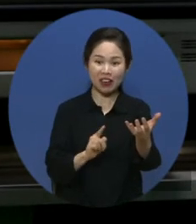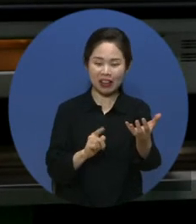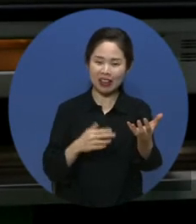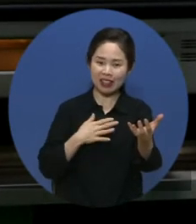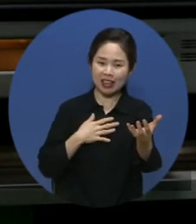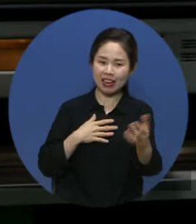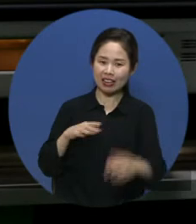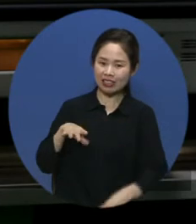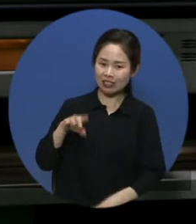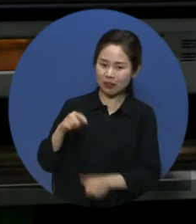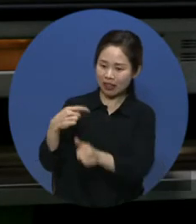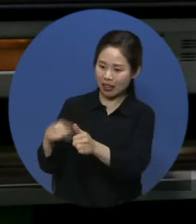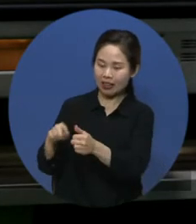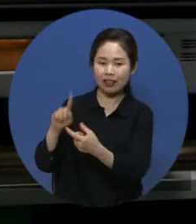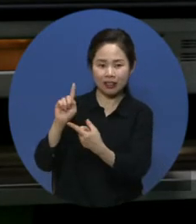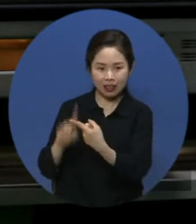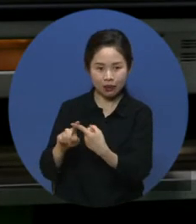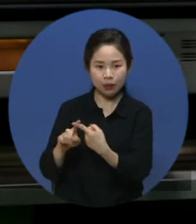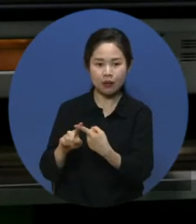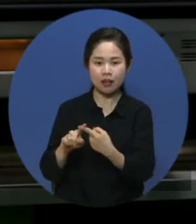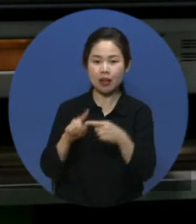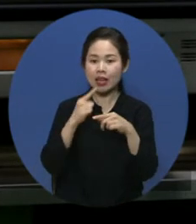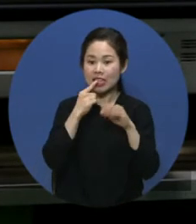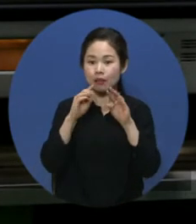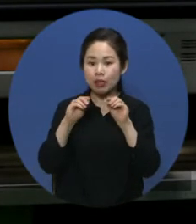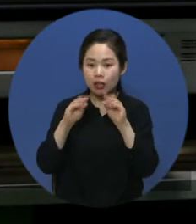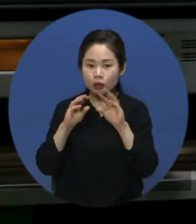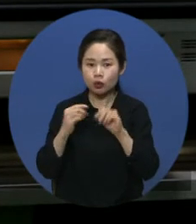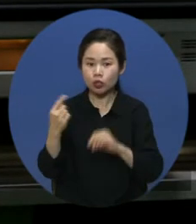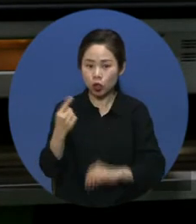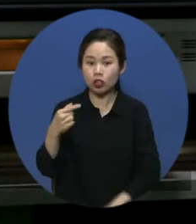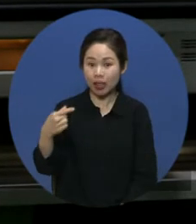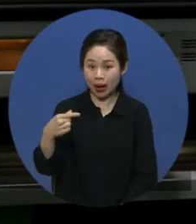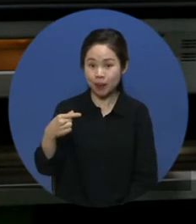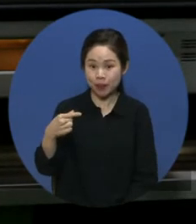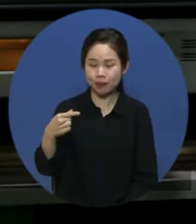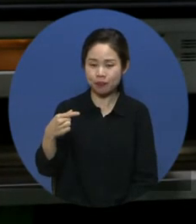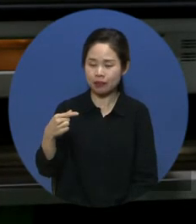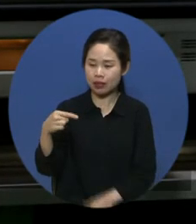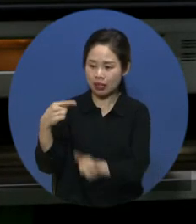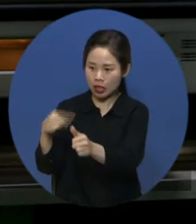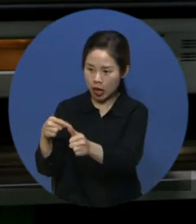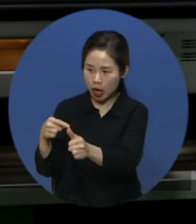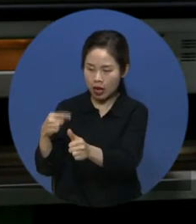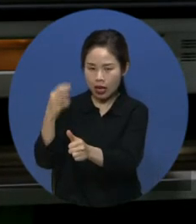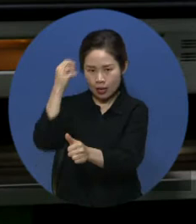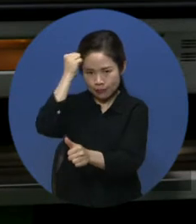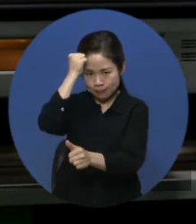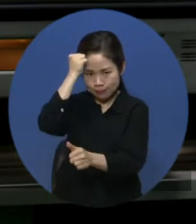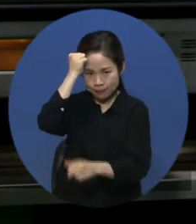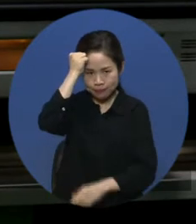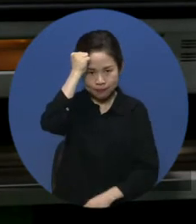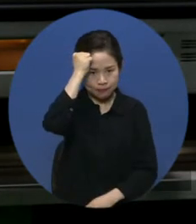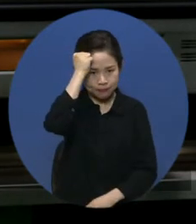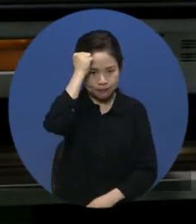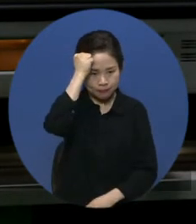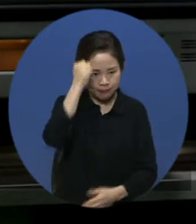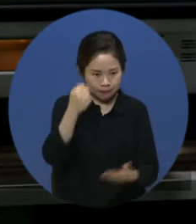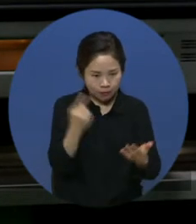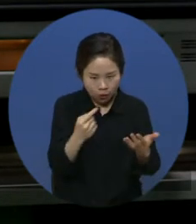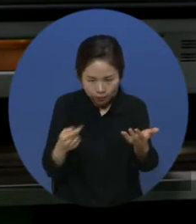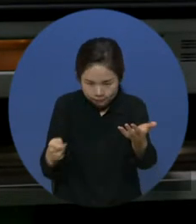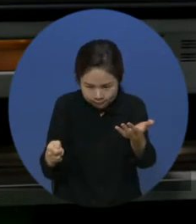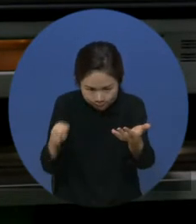정말 밀가루는 1000g을 달아야 된다. 그러면은 그 1000g을 정확하게 달기 위해서 정말